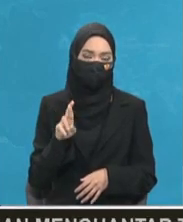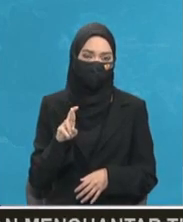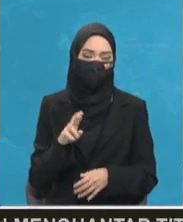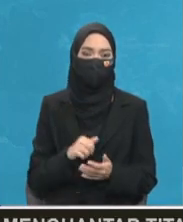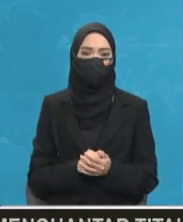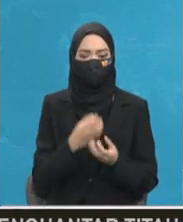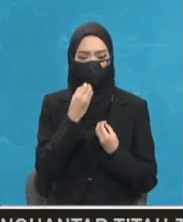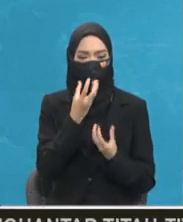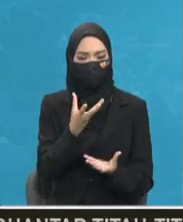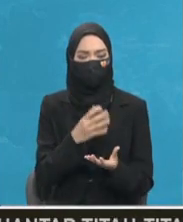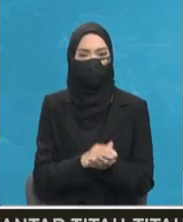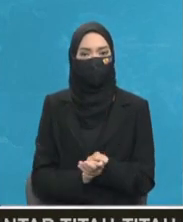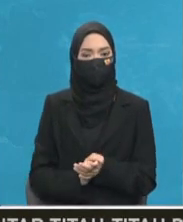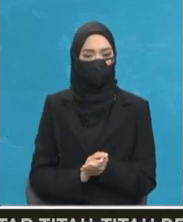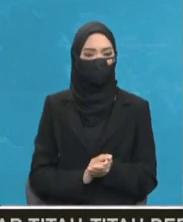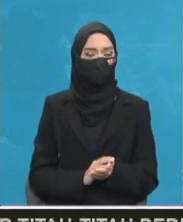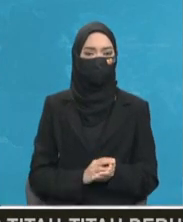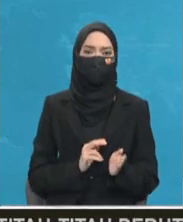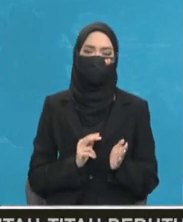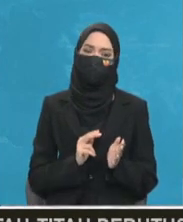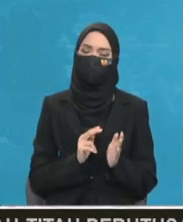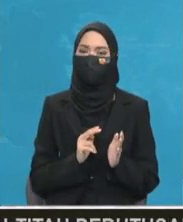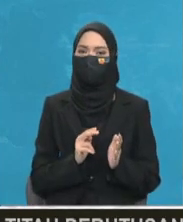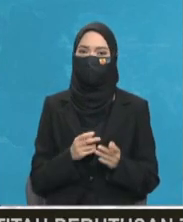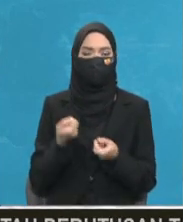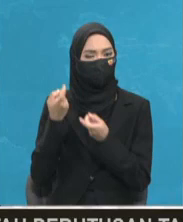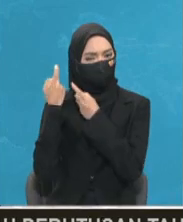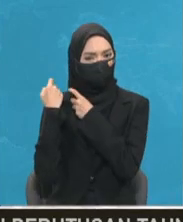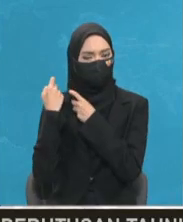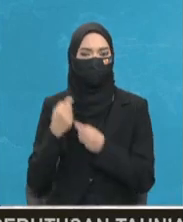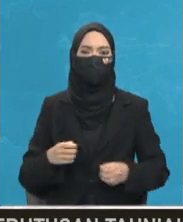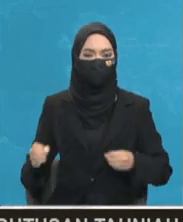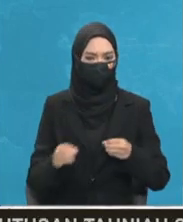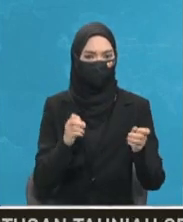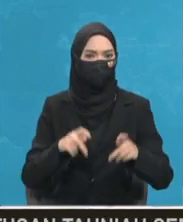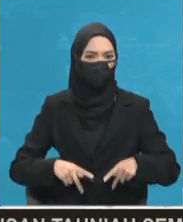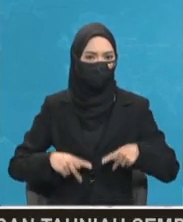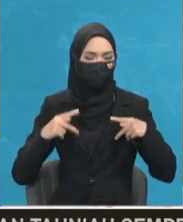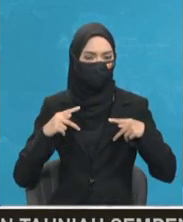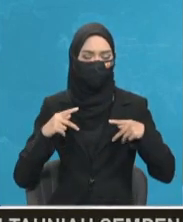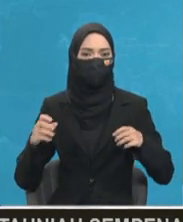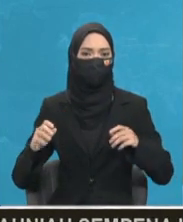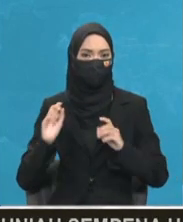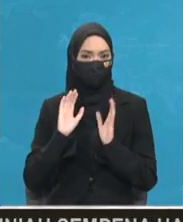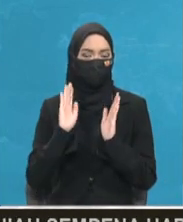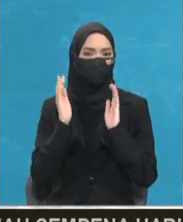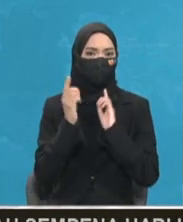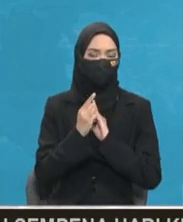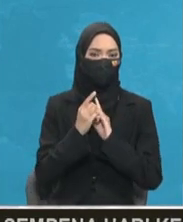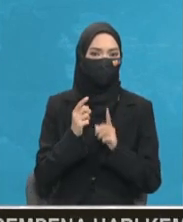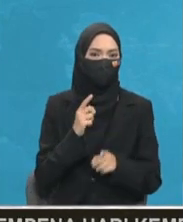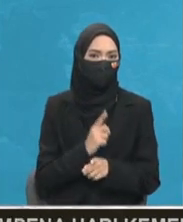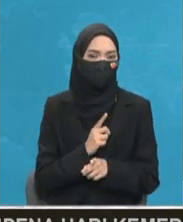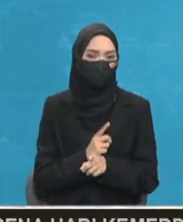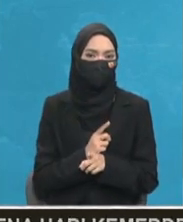turut menambah semasa tempo peralihan pemeriksaan akan dilaksanakan oleh pihak berkuasa bagi memastikan prosedur operasi